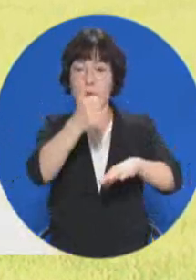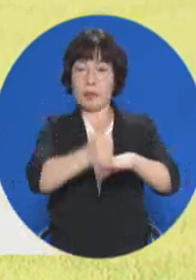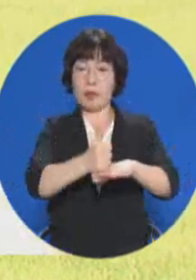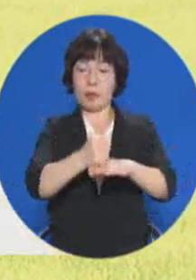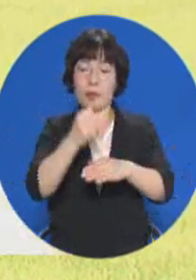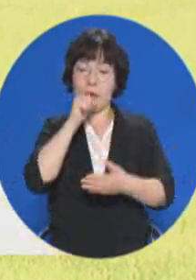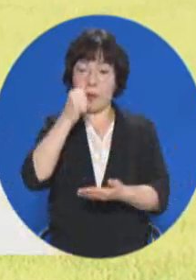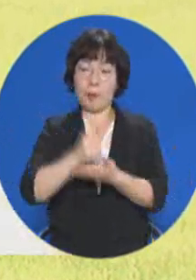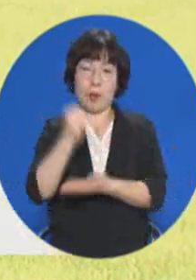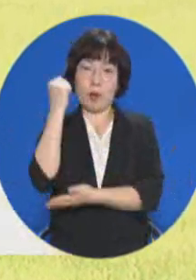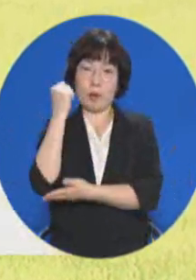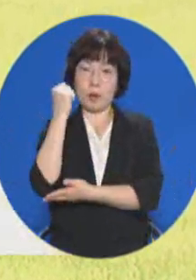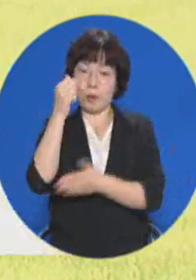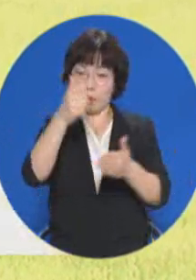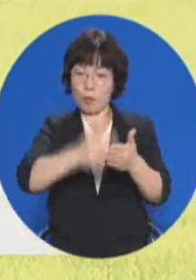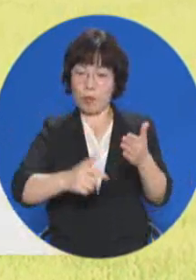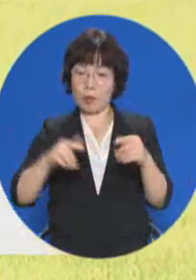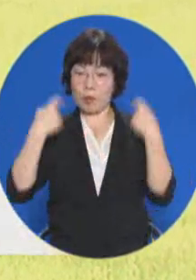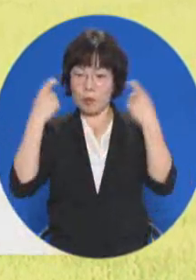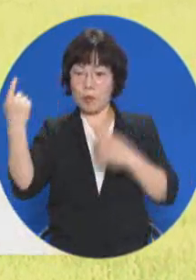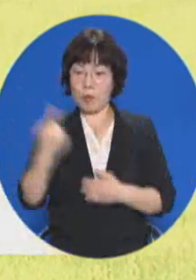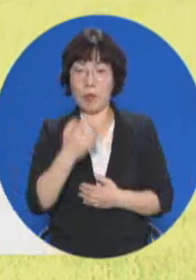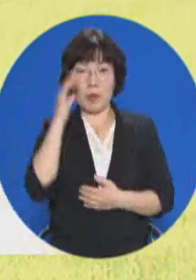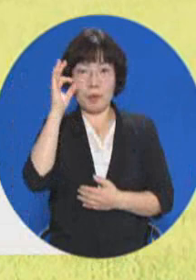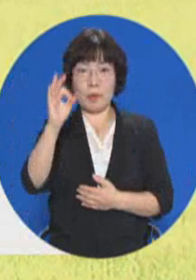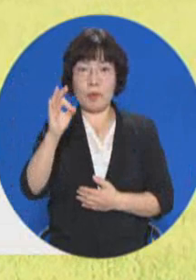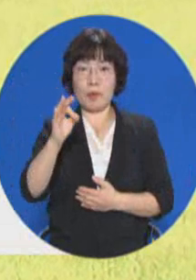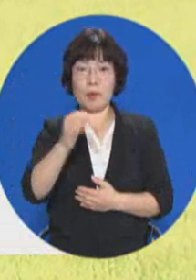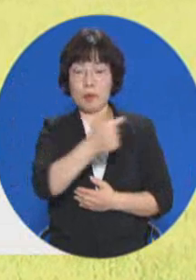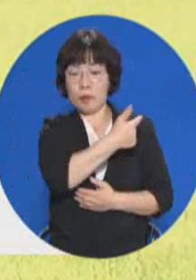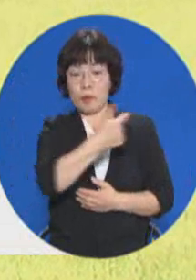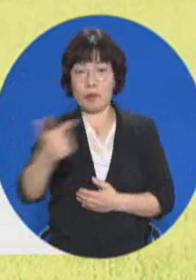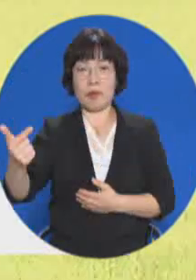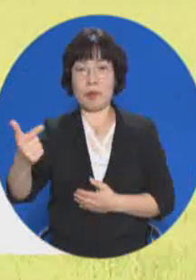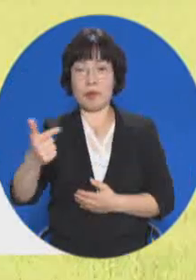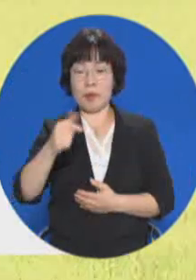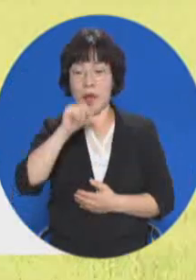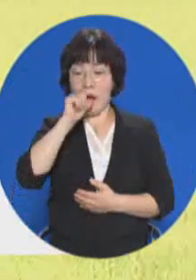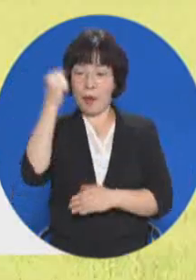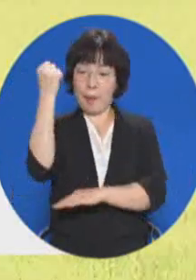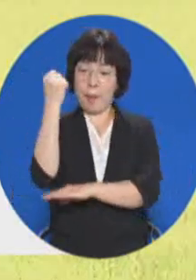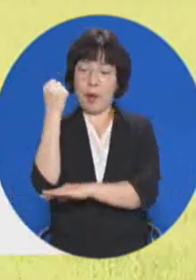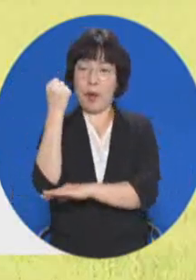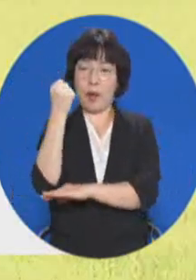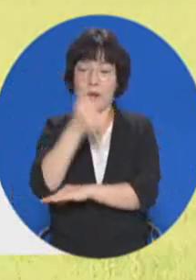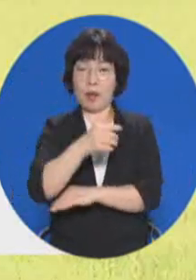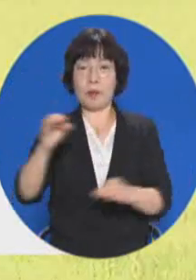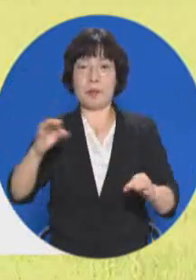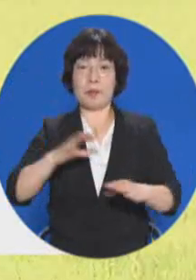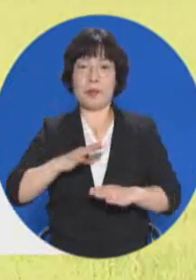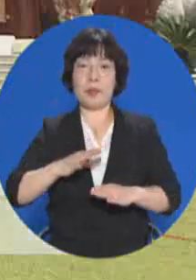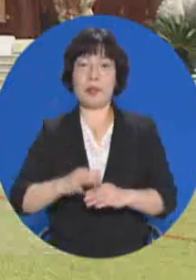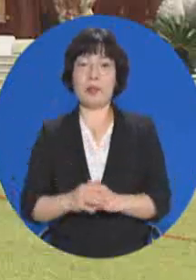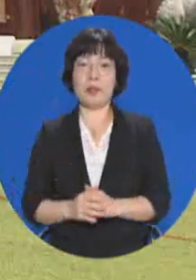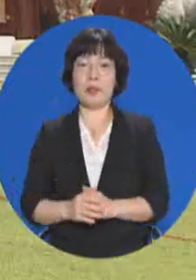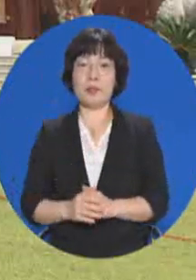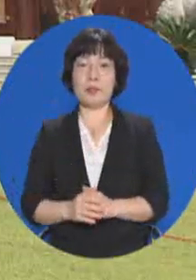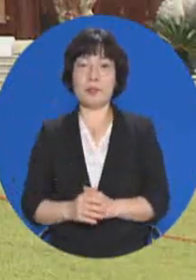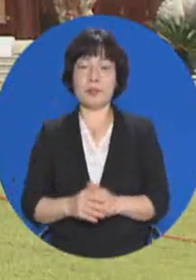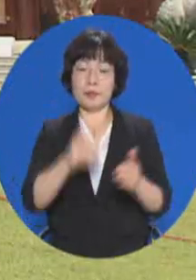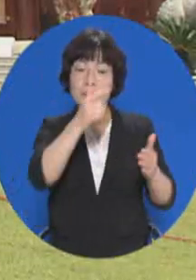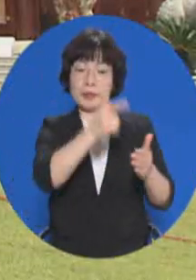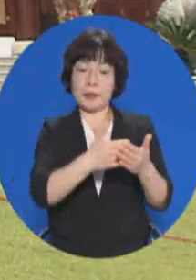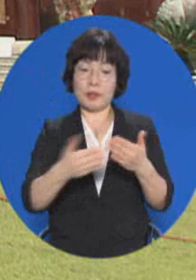알았거든요. 근데 강진에 여행 와서 보니까 이렇게 더 큰 세종대왕상이 있어서 정말 깜짝 놀랐어요.